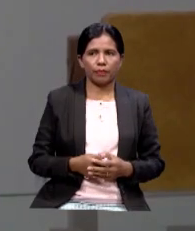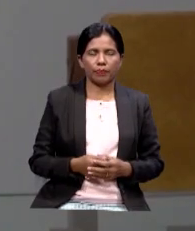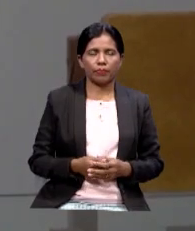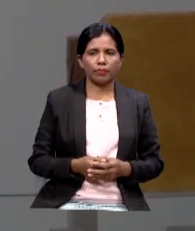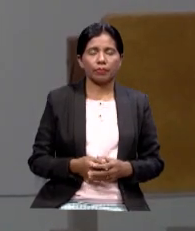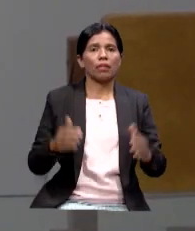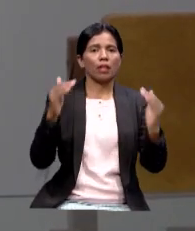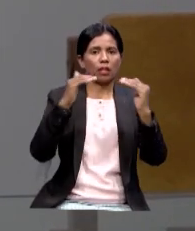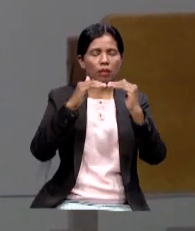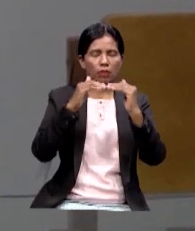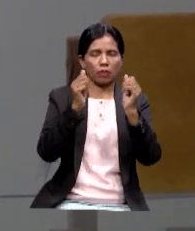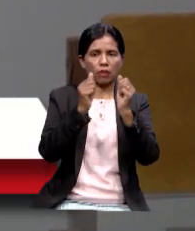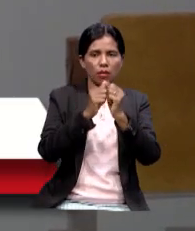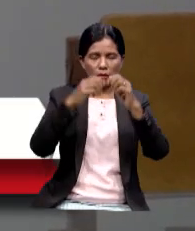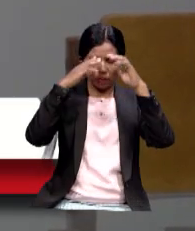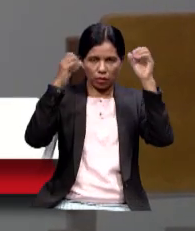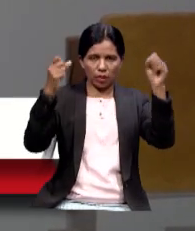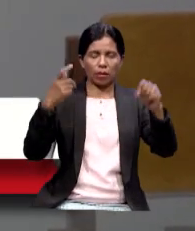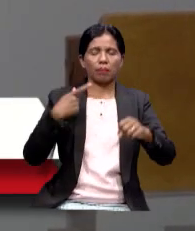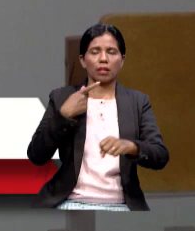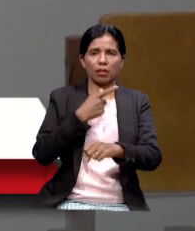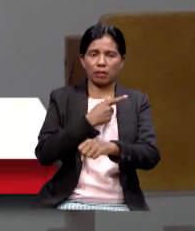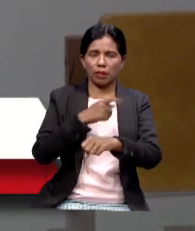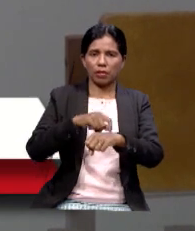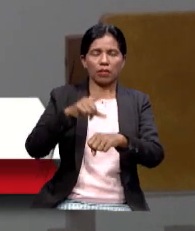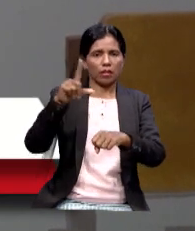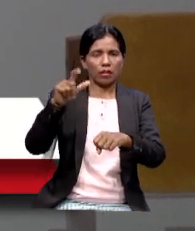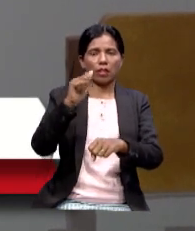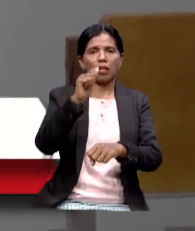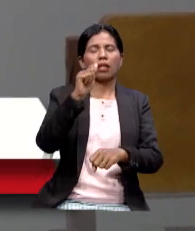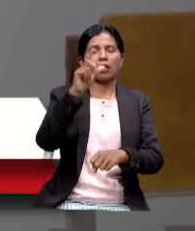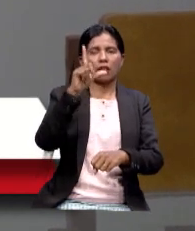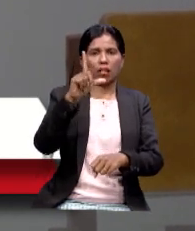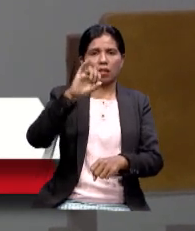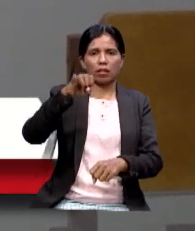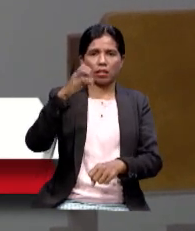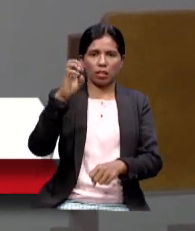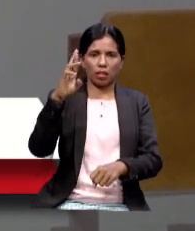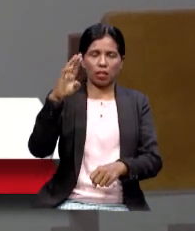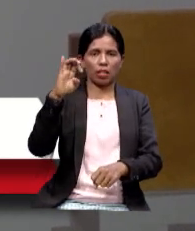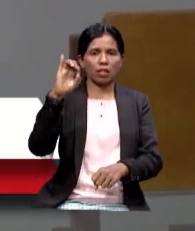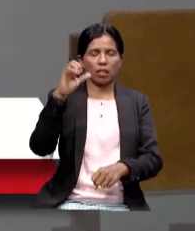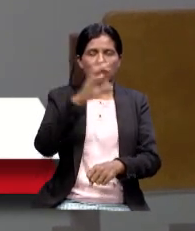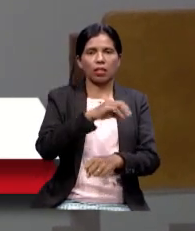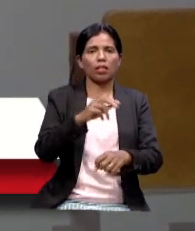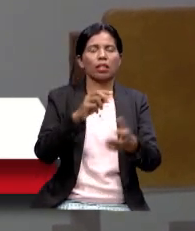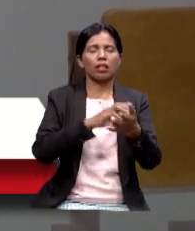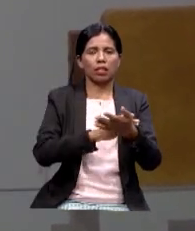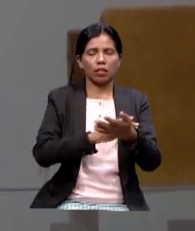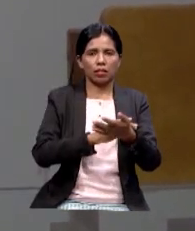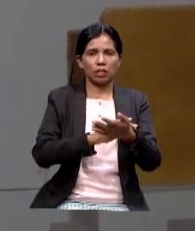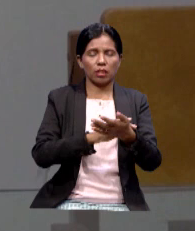Encontro ho presidenti parlamentu nacional argelianian Argelia raide che era tete numero un botlio